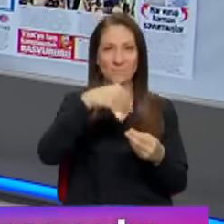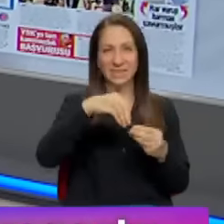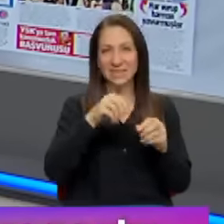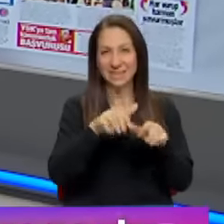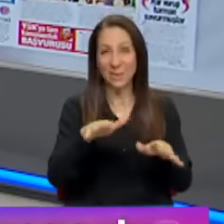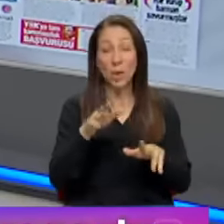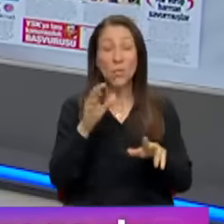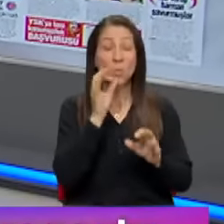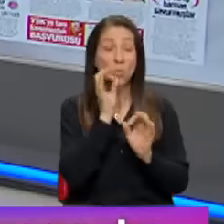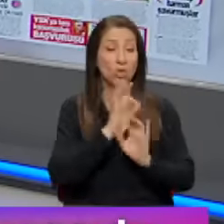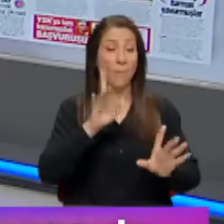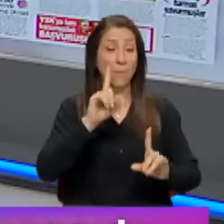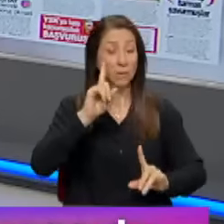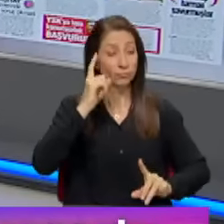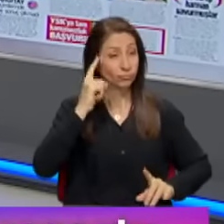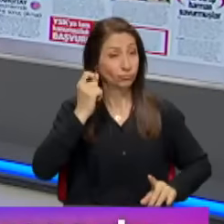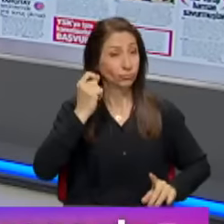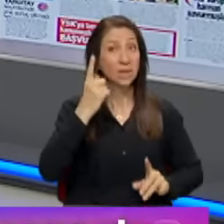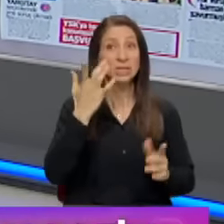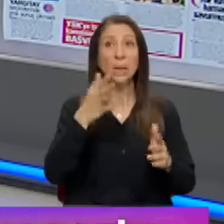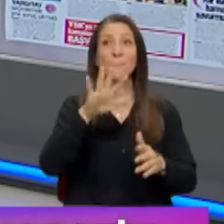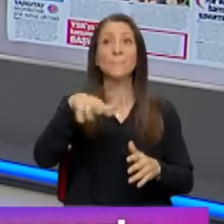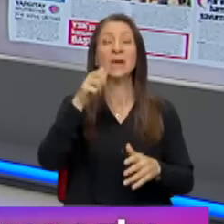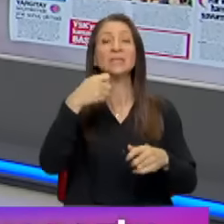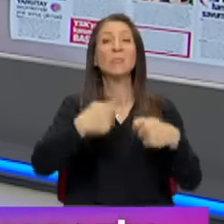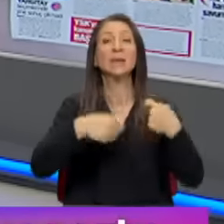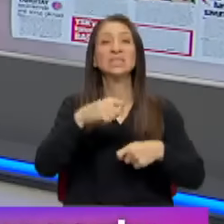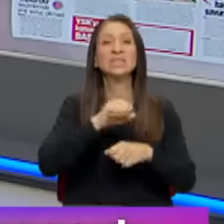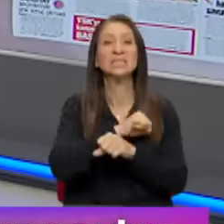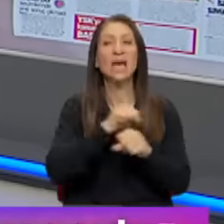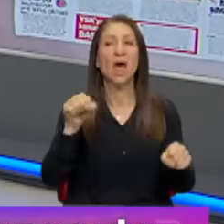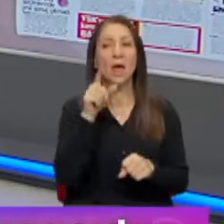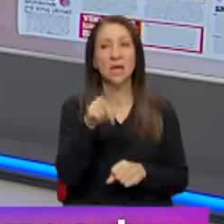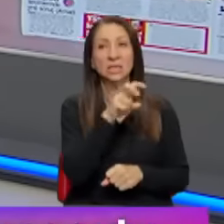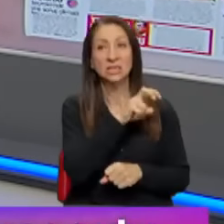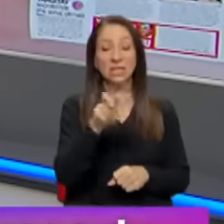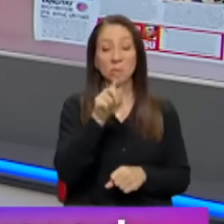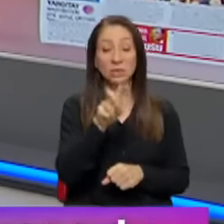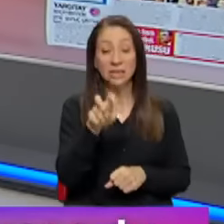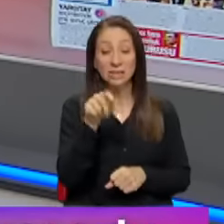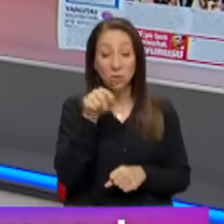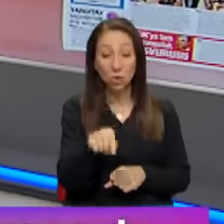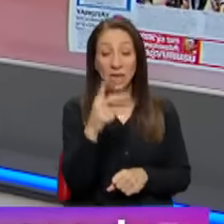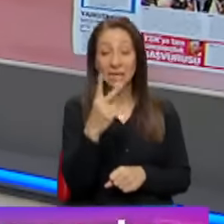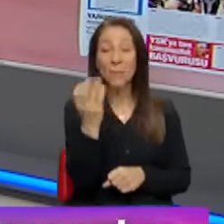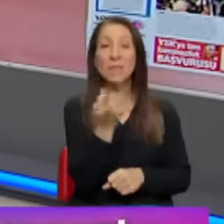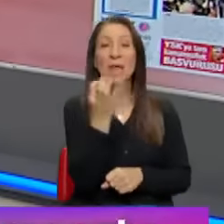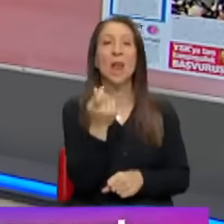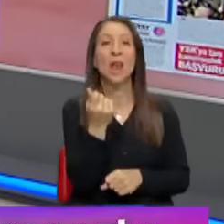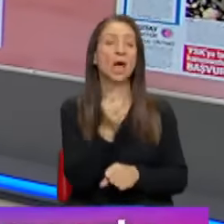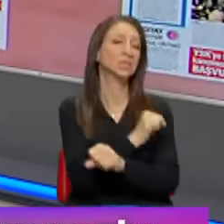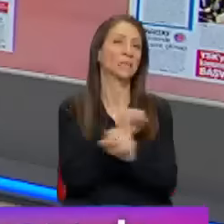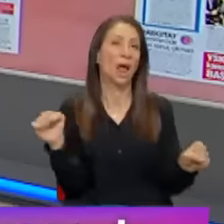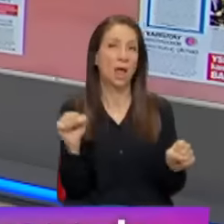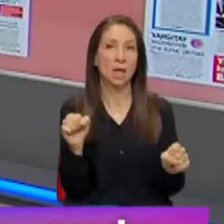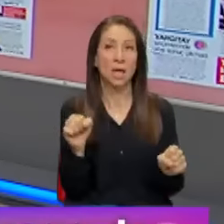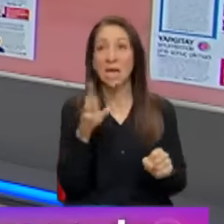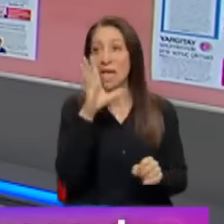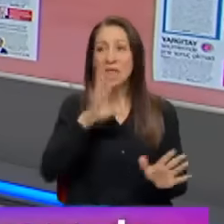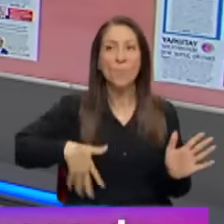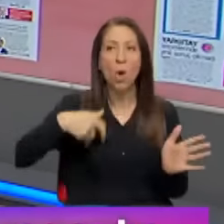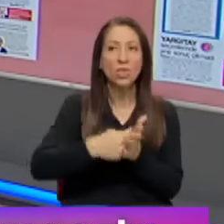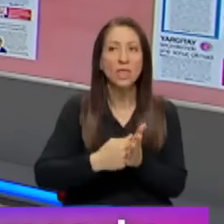Nurettin Nebati. İşte karşımızda Merkez Bankası'nın zararı. 818.2 milyar liralık bir zarar. Kim